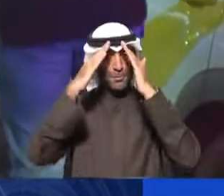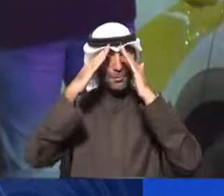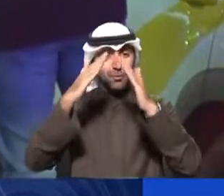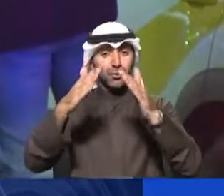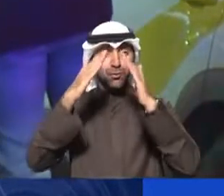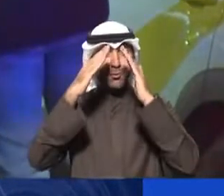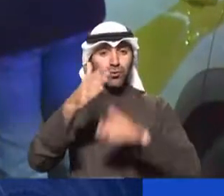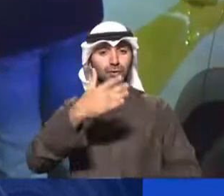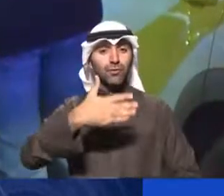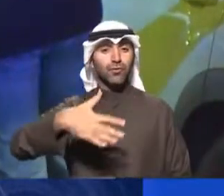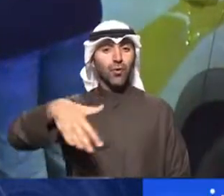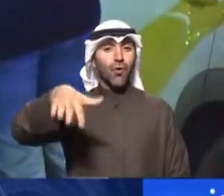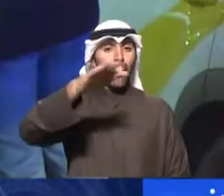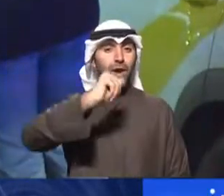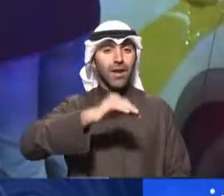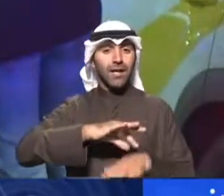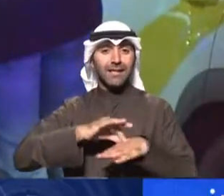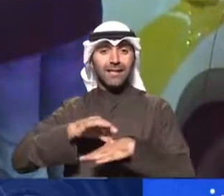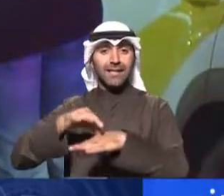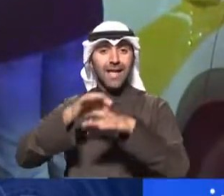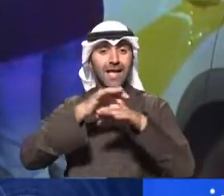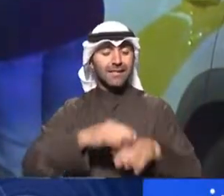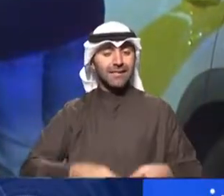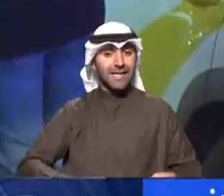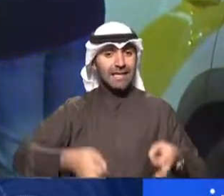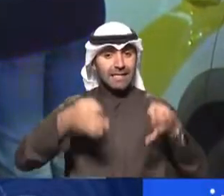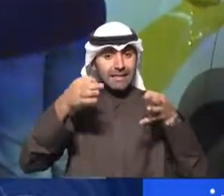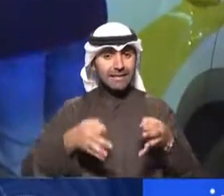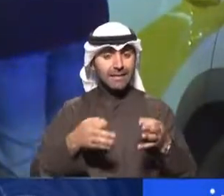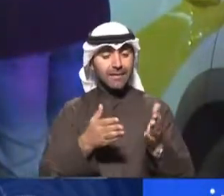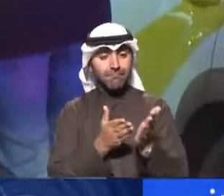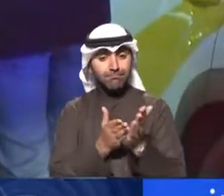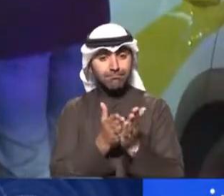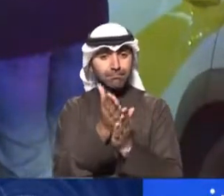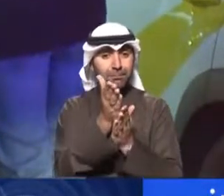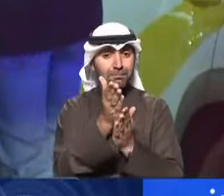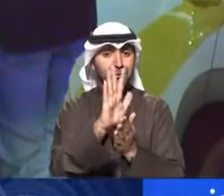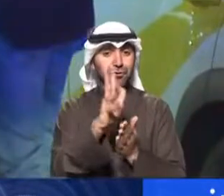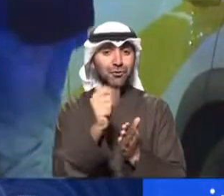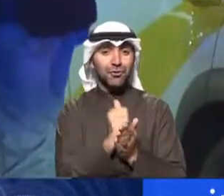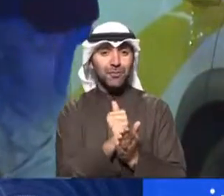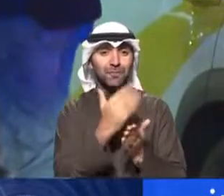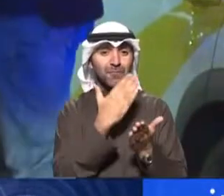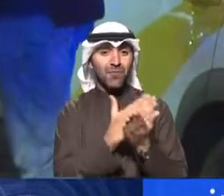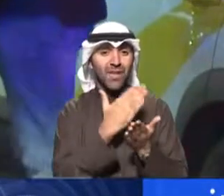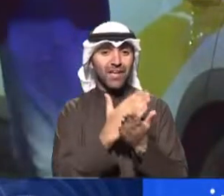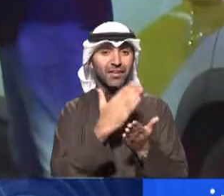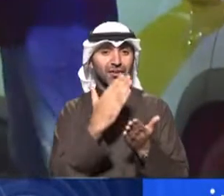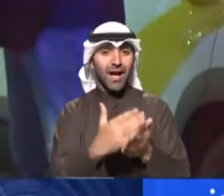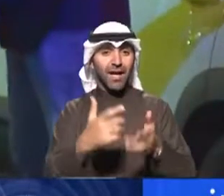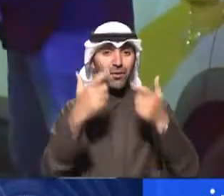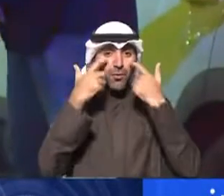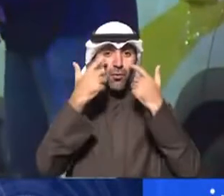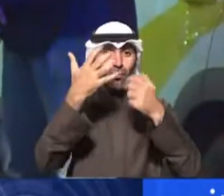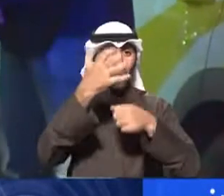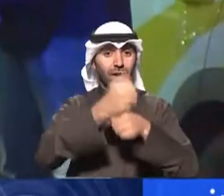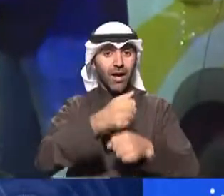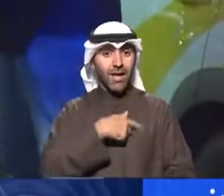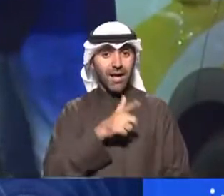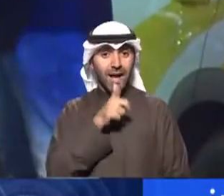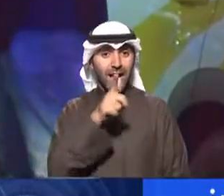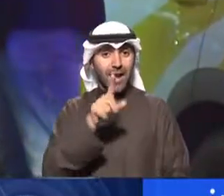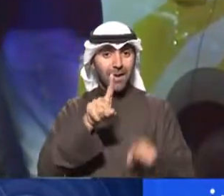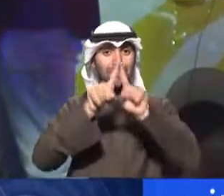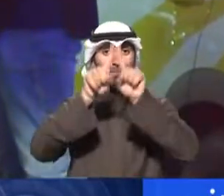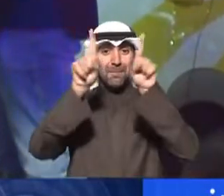بالقرارات، والشق الثاني اللي ما التزم طبعا راح نطبق عليه عقوبات قاسية وراح يتحرر فيه محاضر وراح